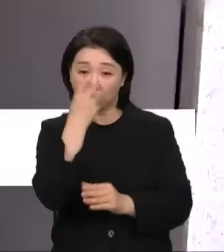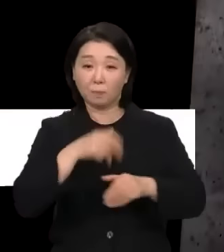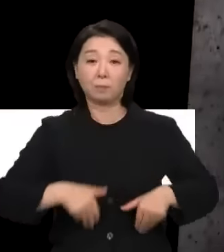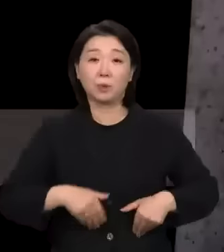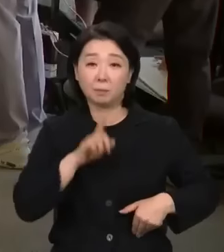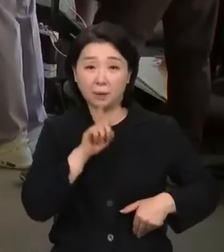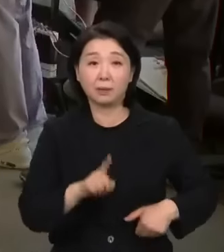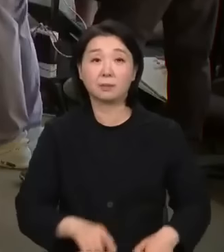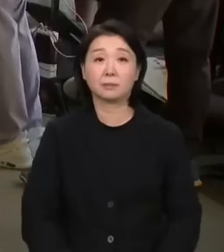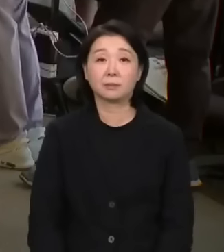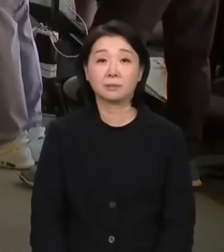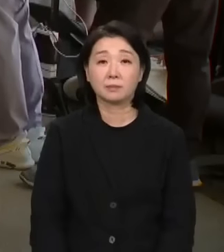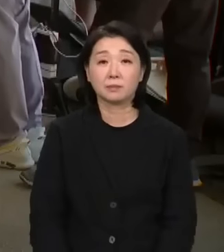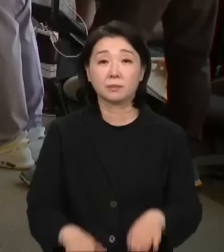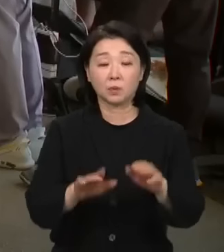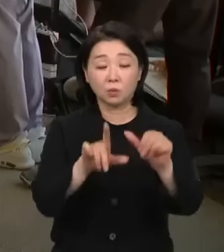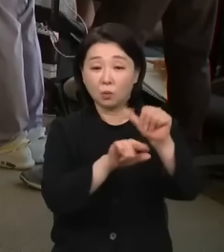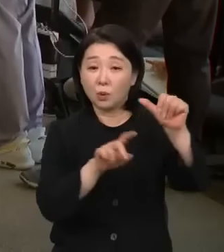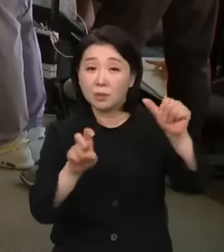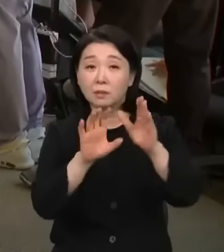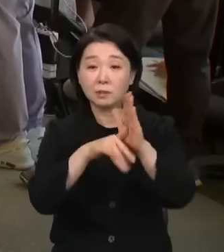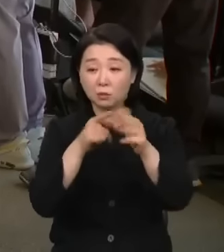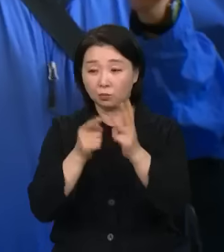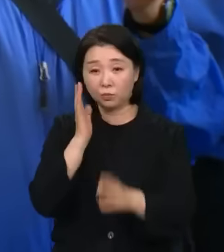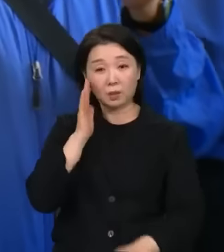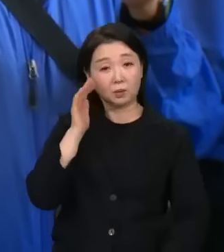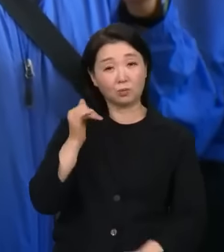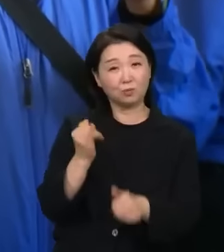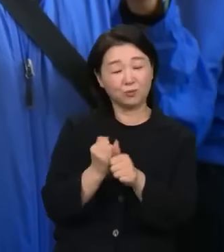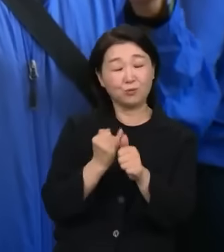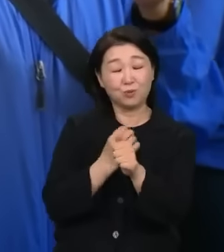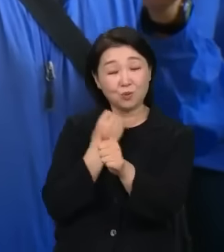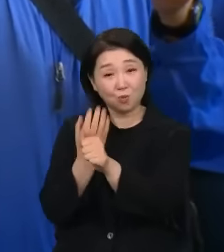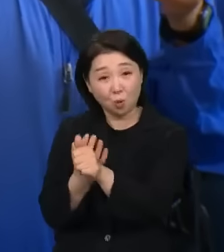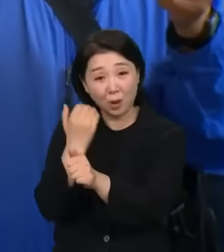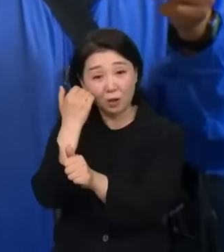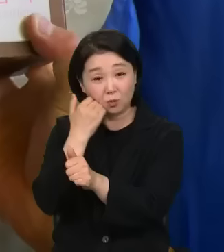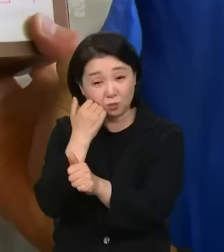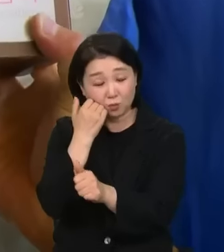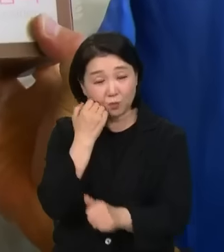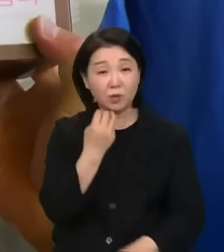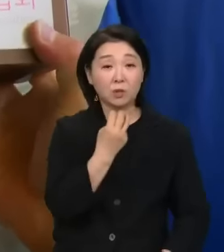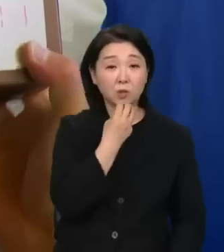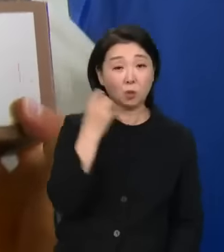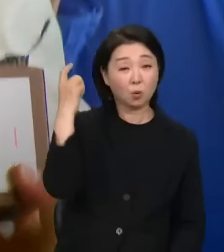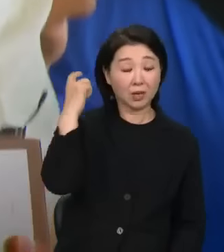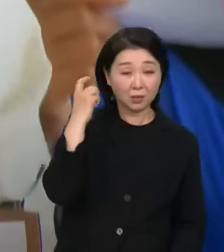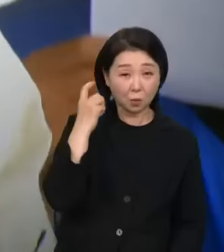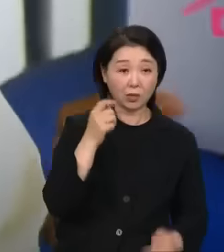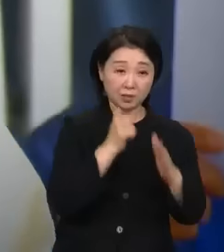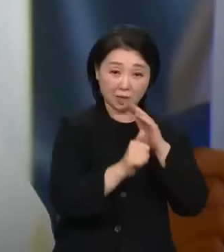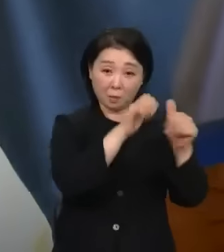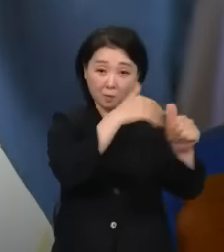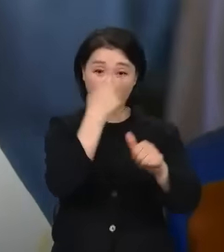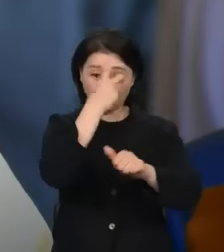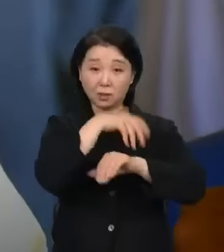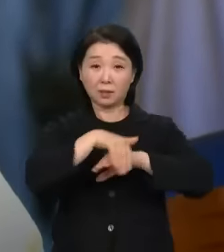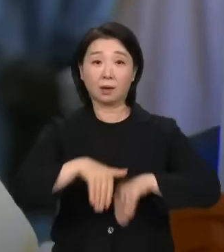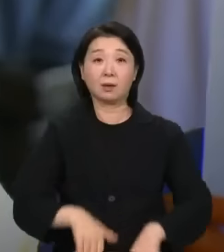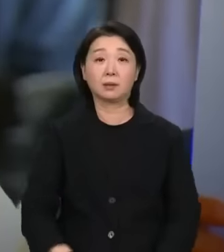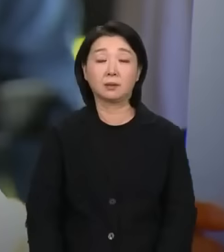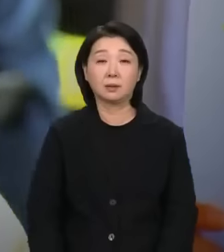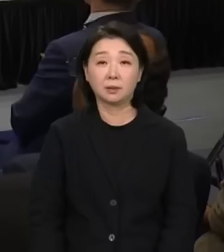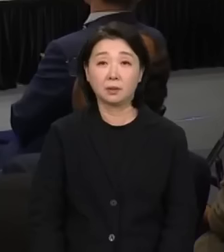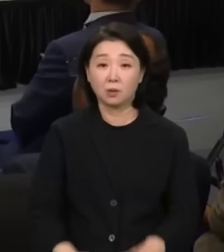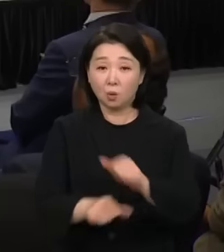겁니다. 오는 20일엔 윤석열 대통령 부부를 고발한 백은종 서울의 소리 대표가 소환 조사를 받습니다. 그리고 이달